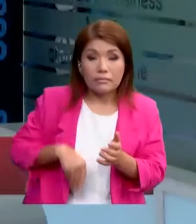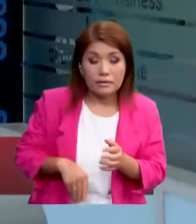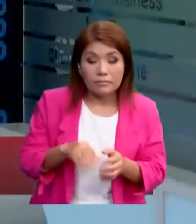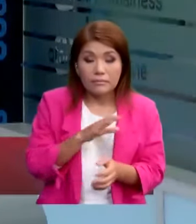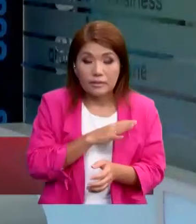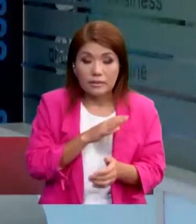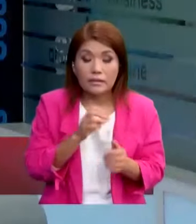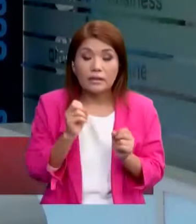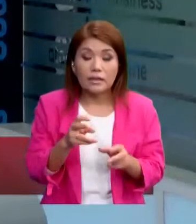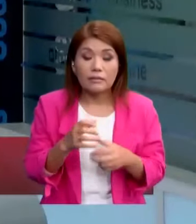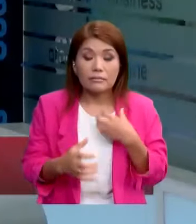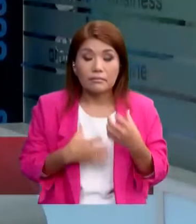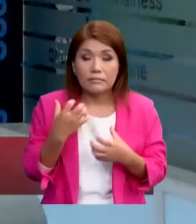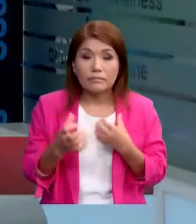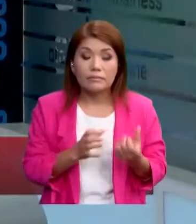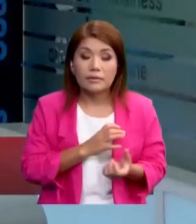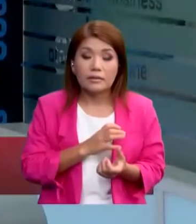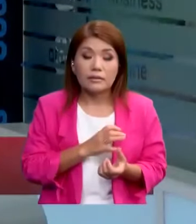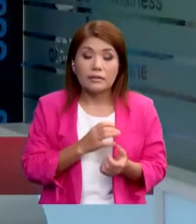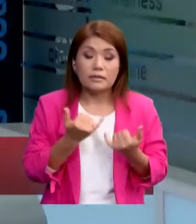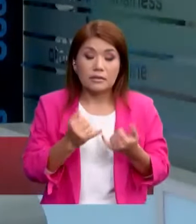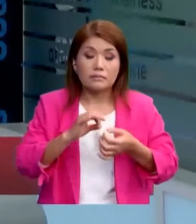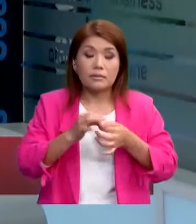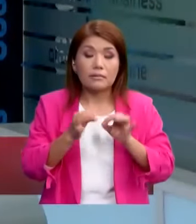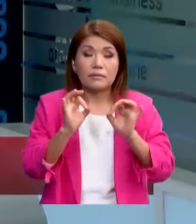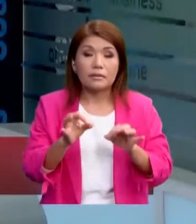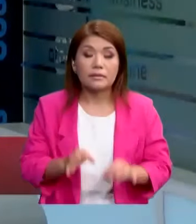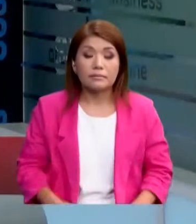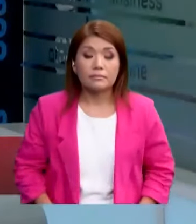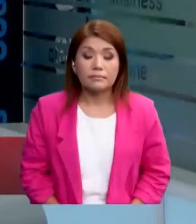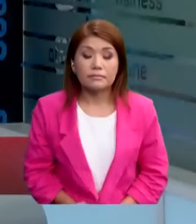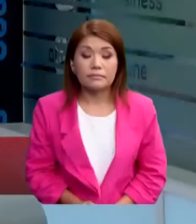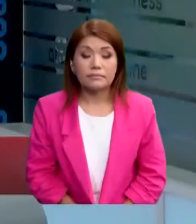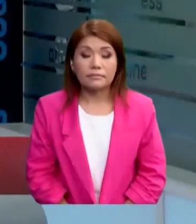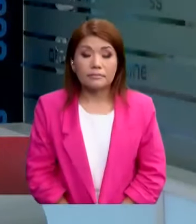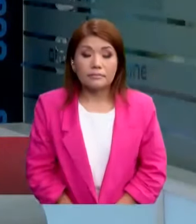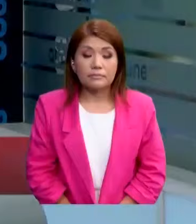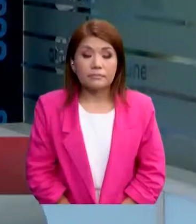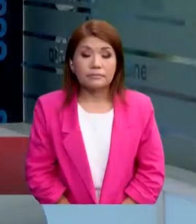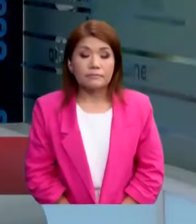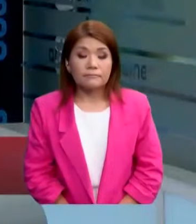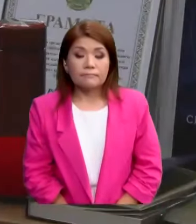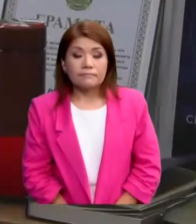жасаған әрекет емес пе деп алаңдаулы. Анық-қанығын Сымбат Серікқызы зерттеп көрді.